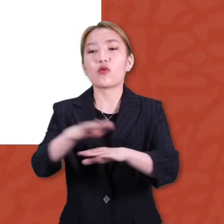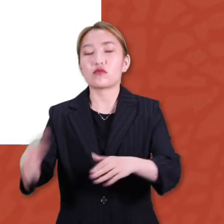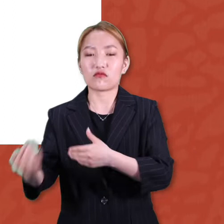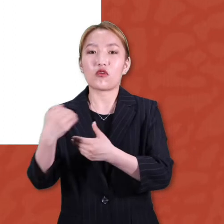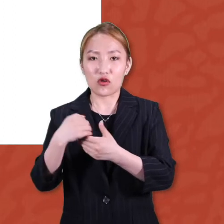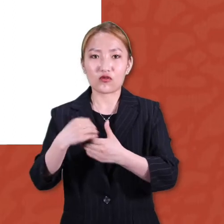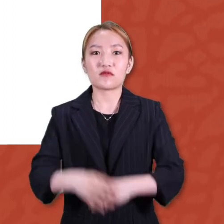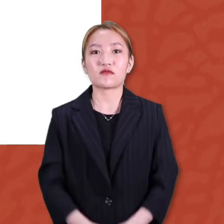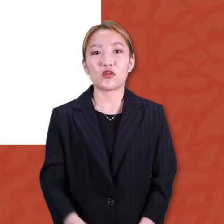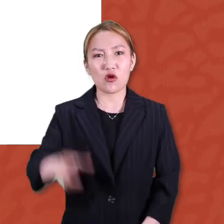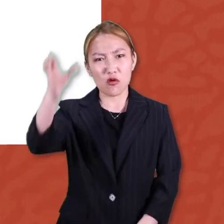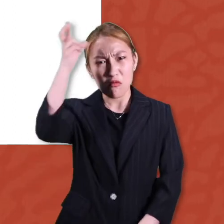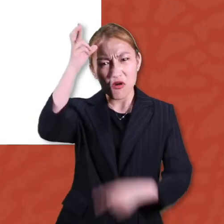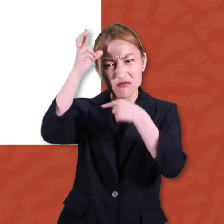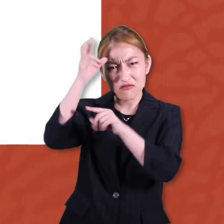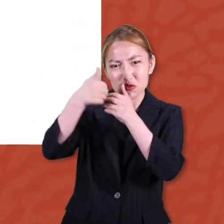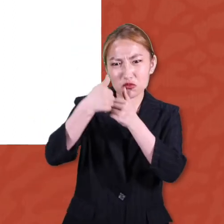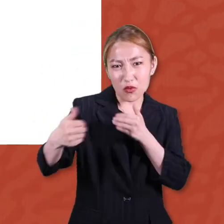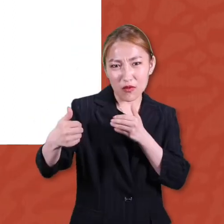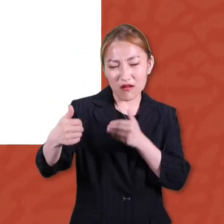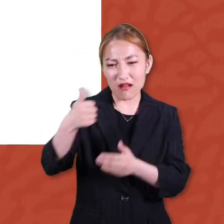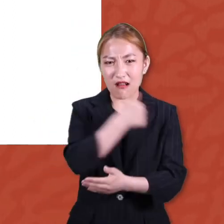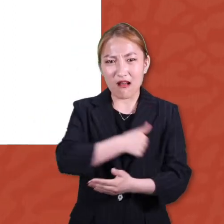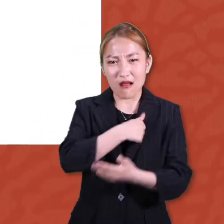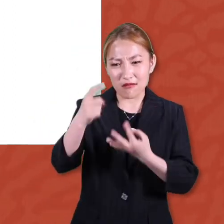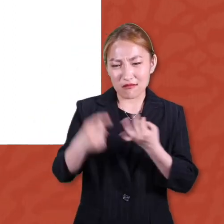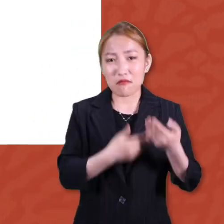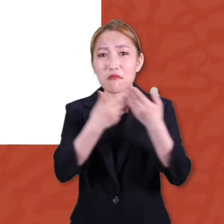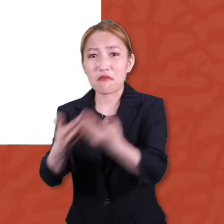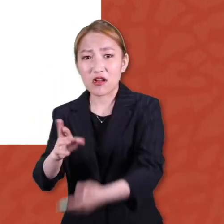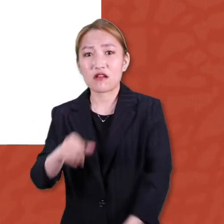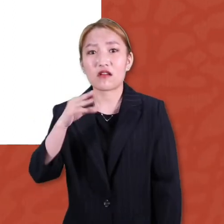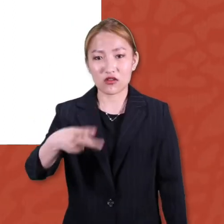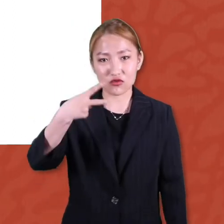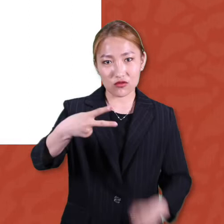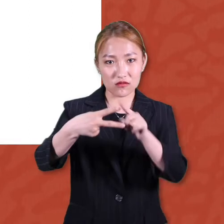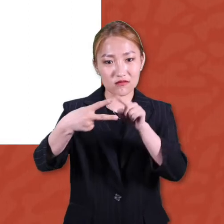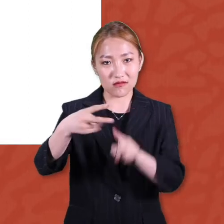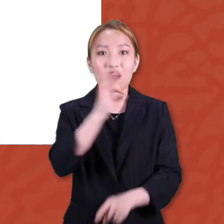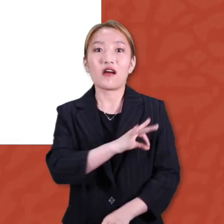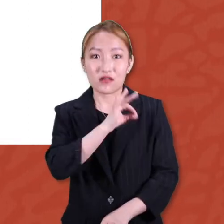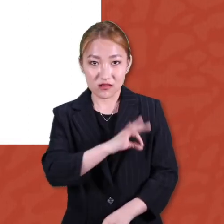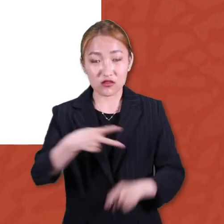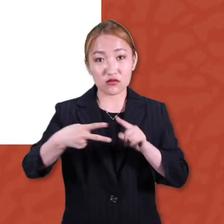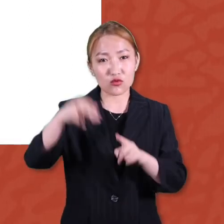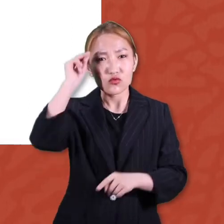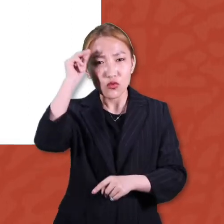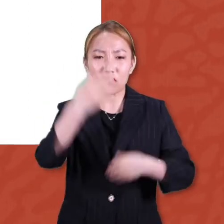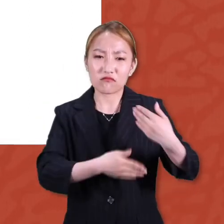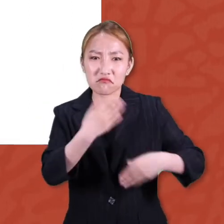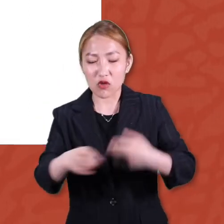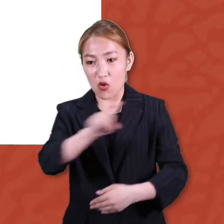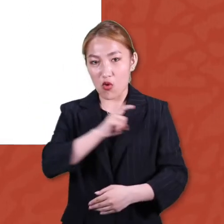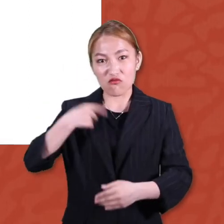Боловсролын тусгай хэрэгцээг дараах хоёр тохиолдолд хоёуланд нь хэрэгэлдэг. Суралцах явцад тэдний хувийн